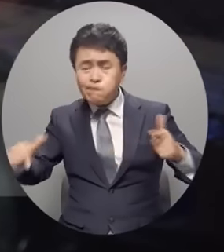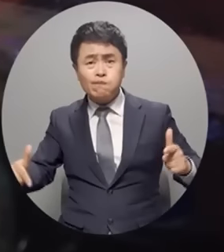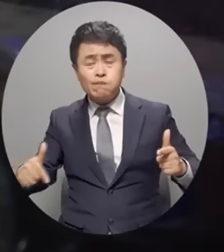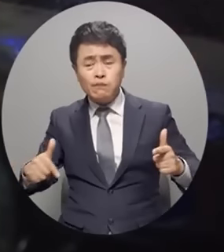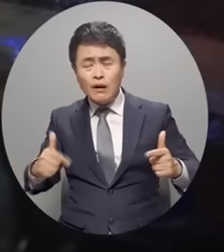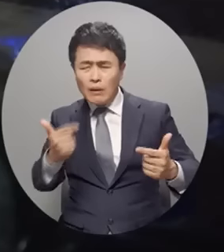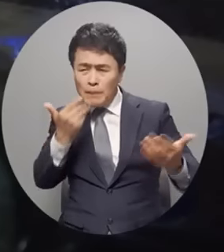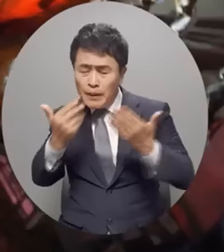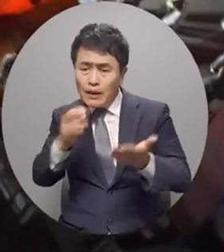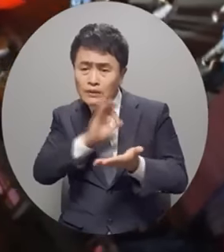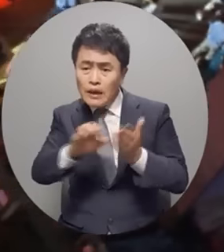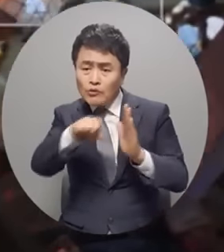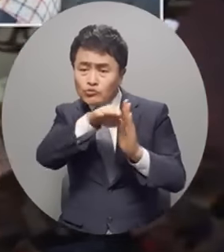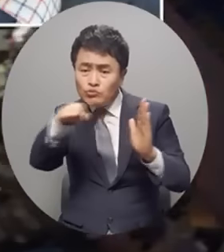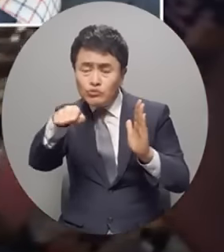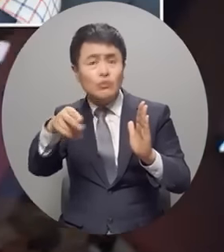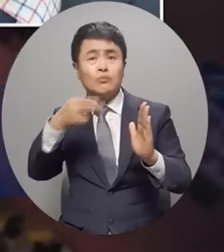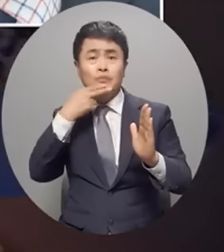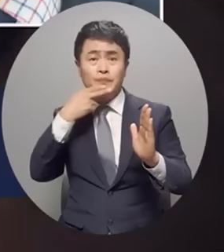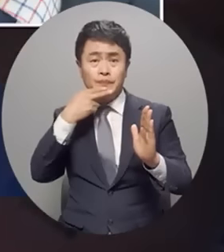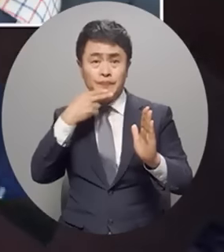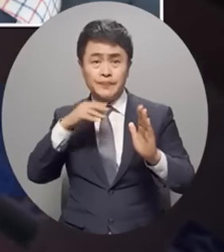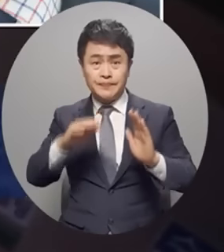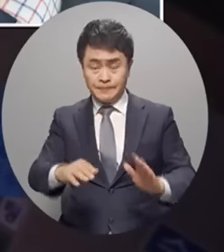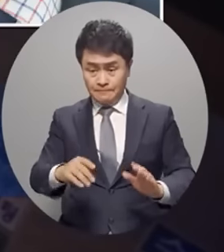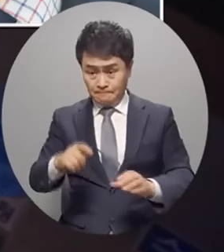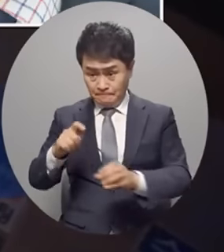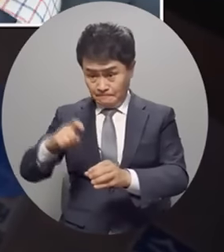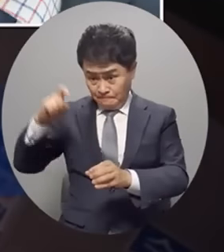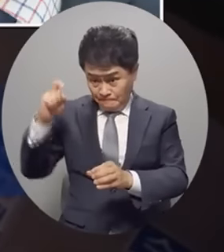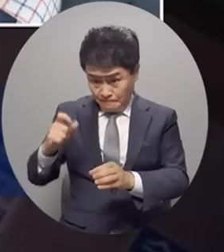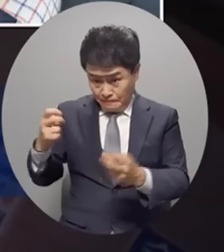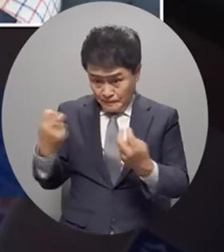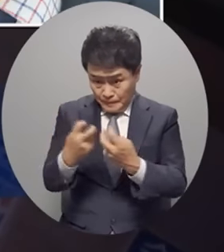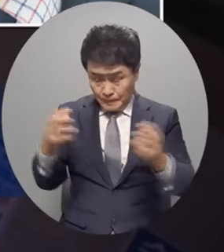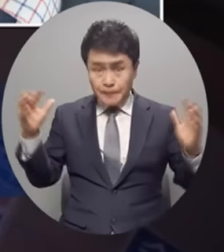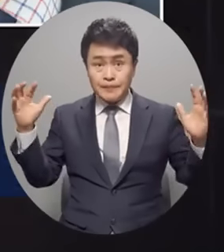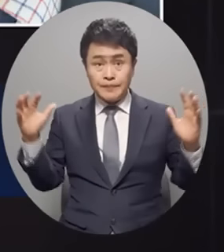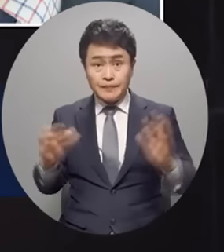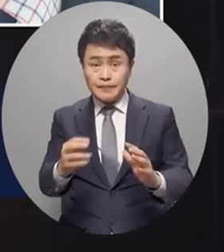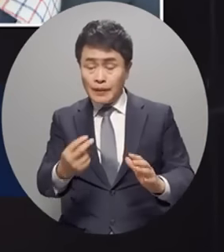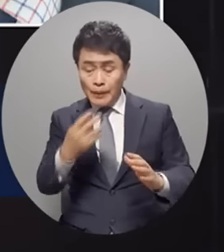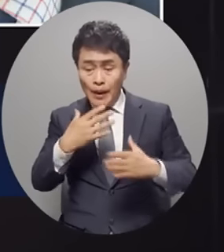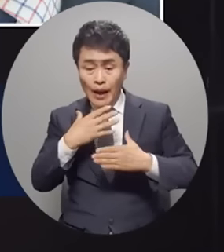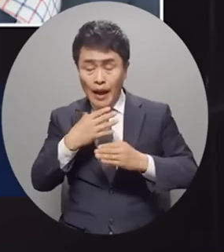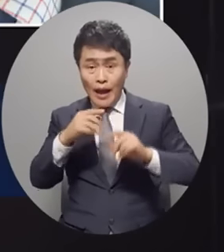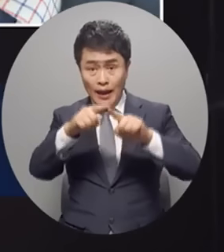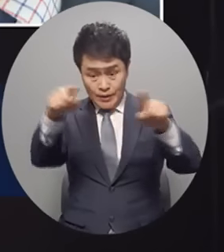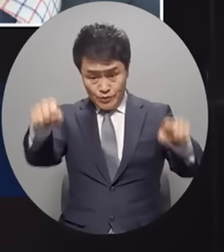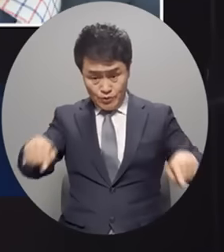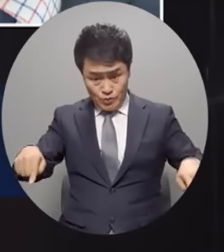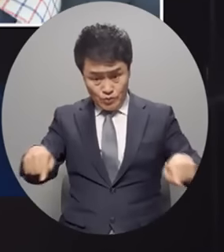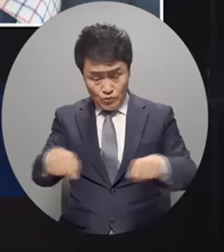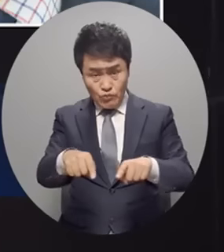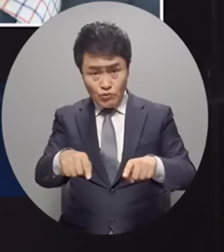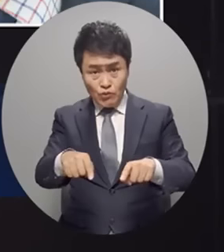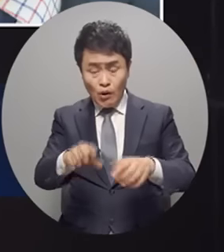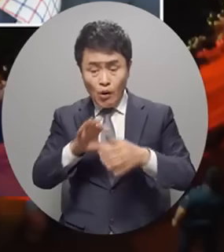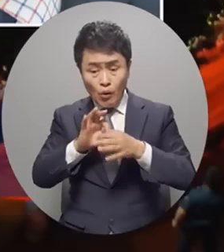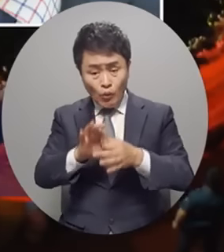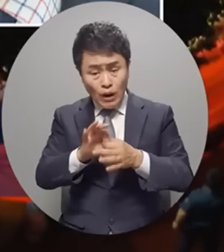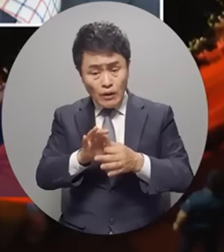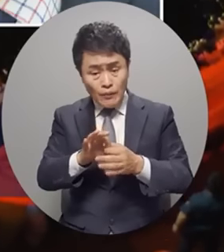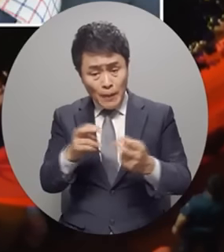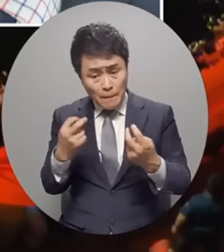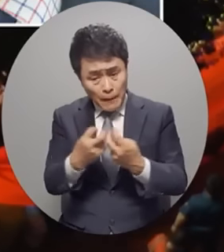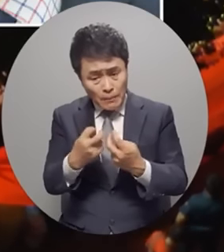기준도 없습니다. 고정하는 방법을 포함한 공기안전매트의 설치 및 구조 매뉴얼을 조속히 마련할